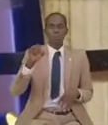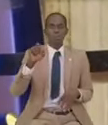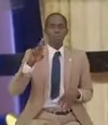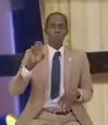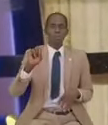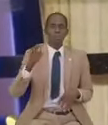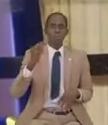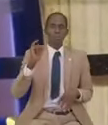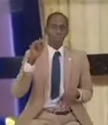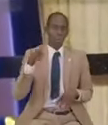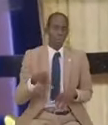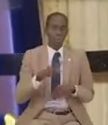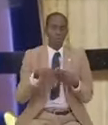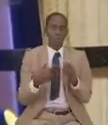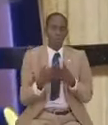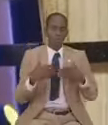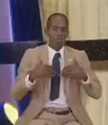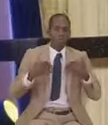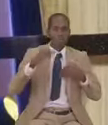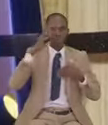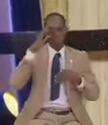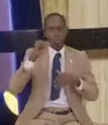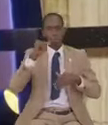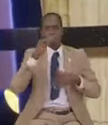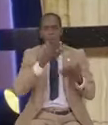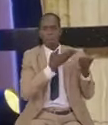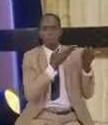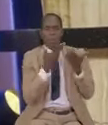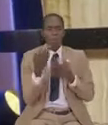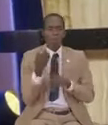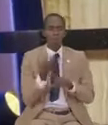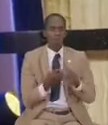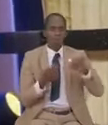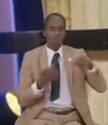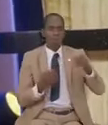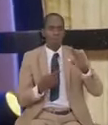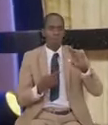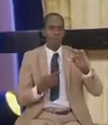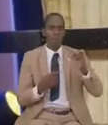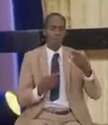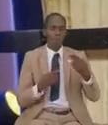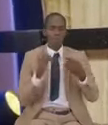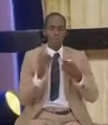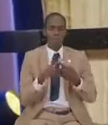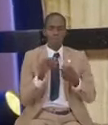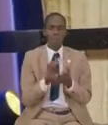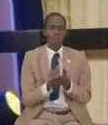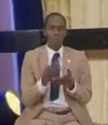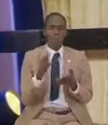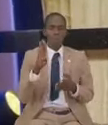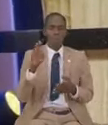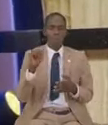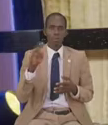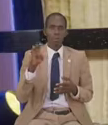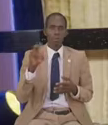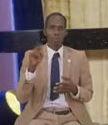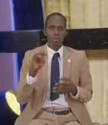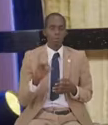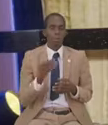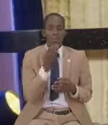jeunes hommes c'est une femme qu'on a déporté de Judas Babylone leur alimentation est